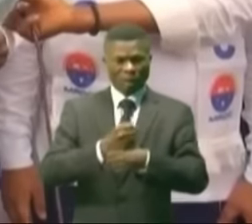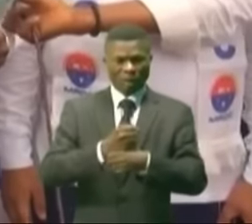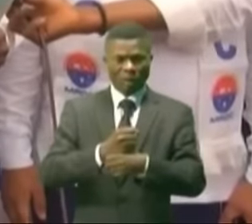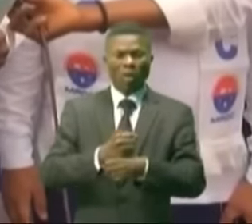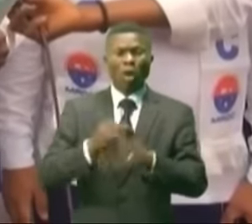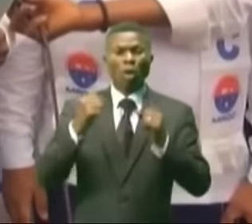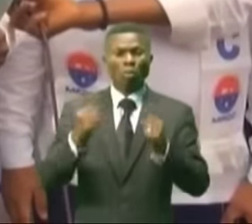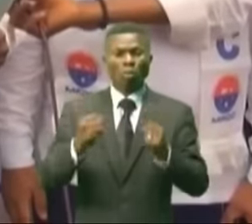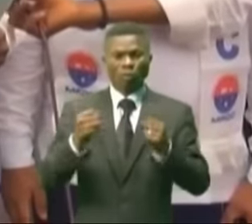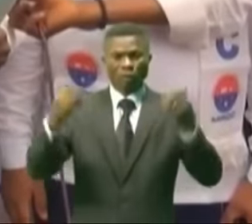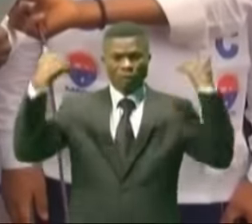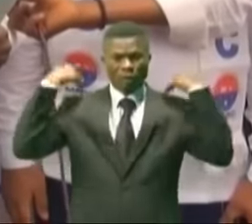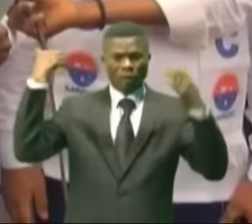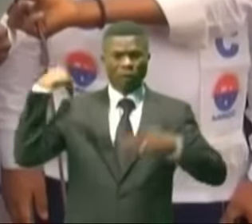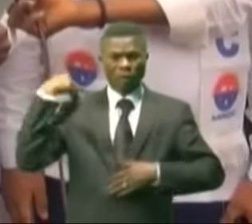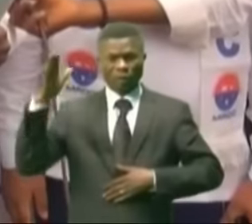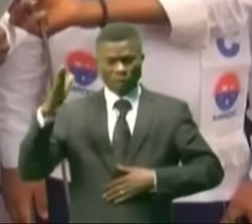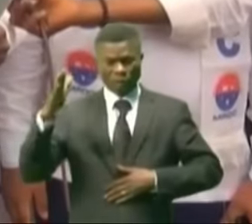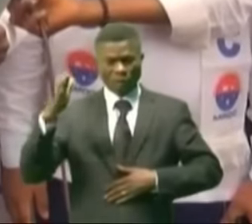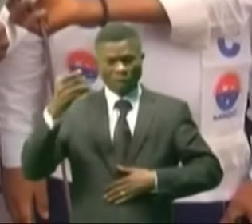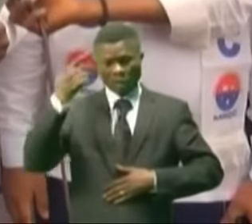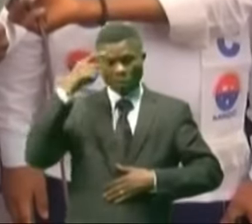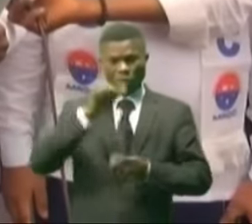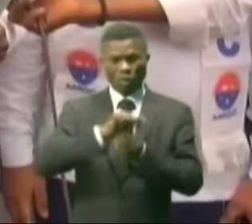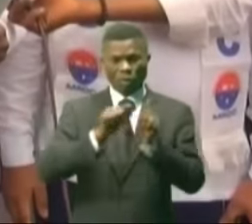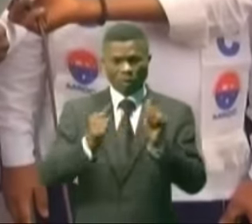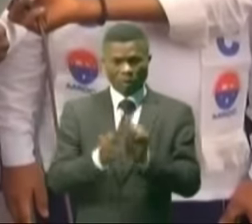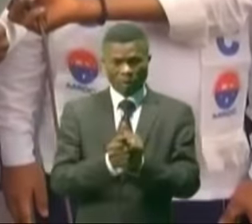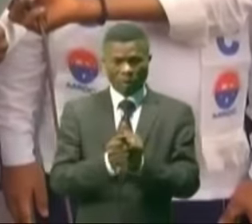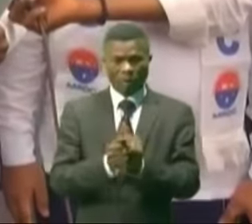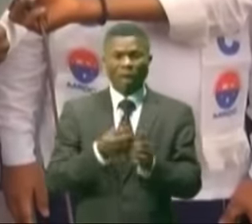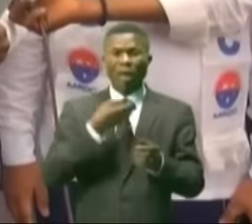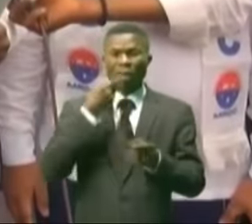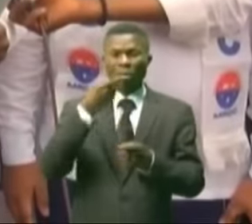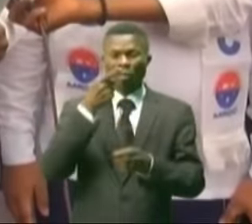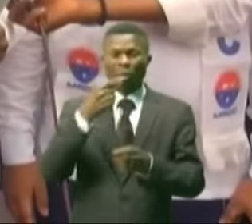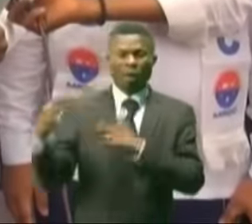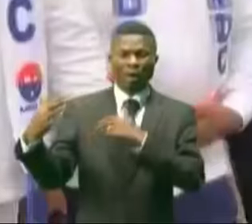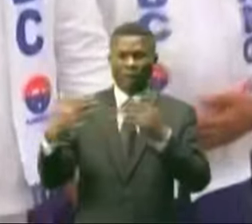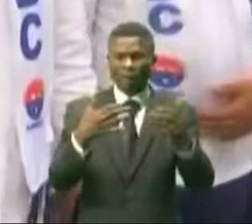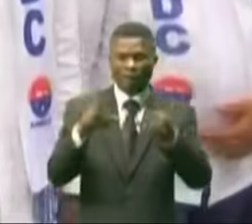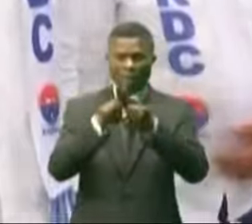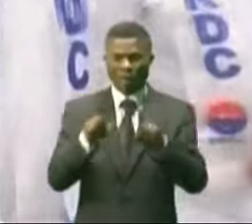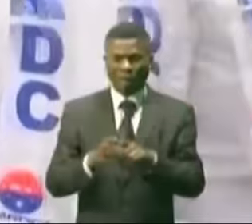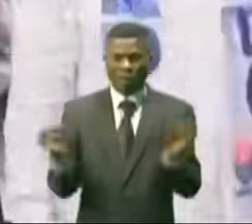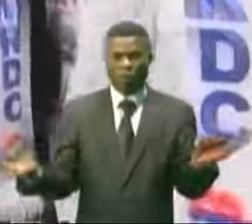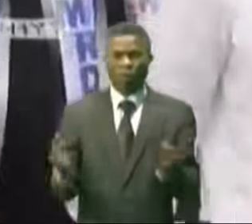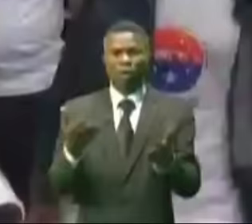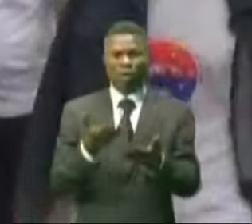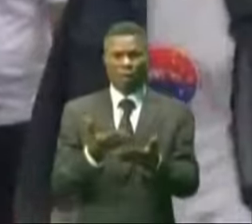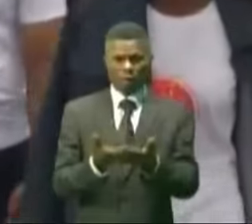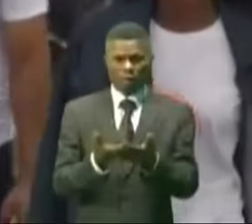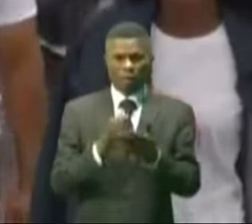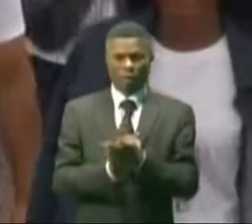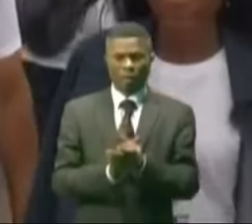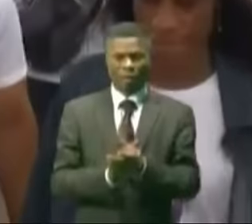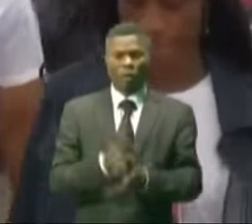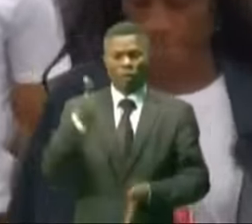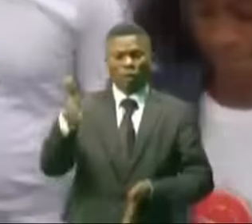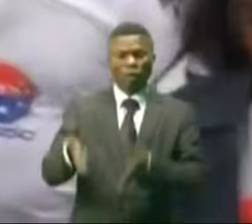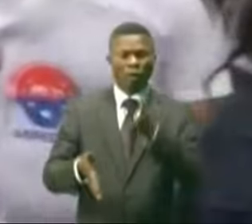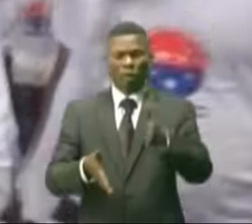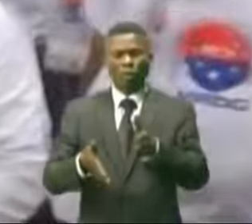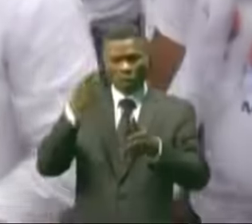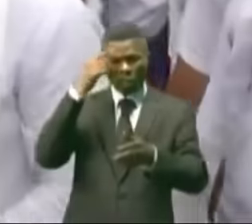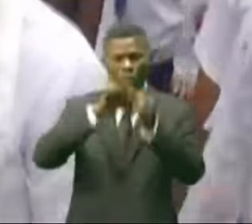pouvoir du chef de l'État en matière de déclaration de guerre et de sécurité. Cette marche organisée pour sensibiliser